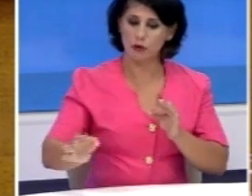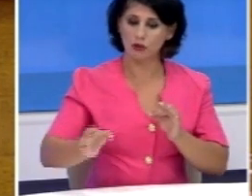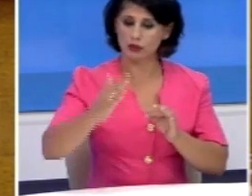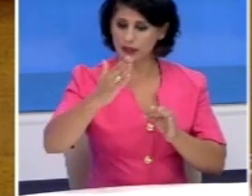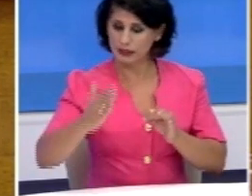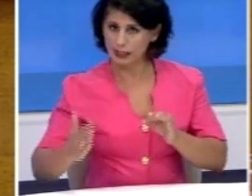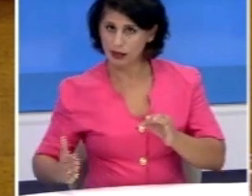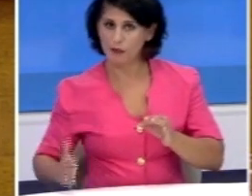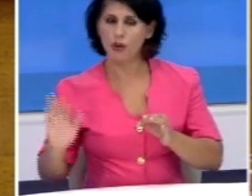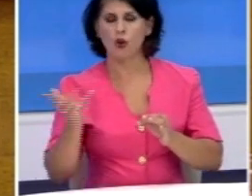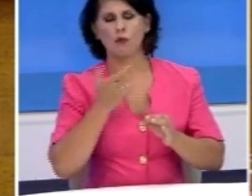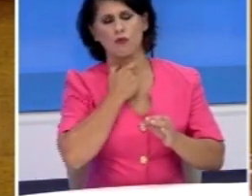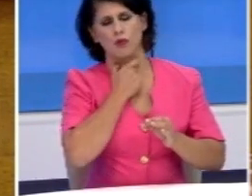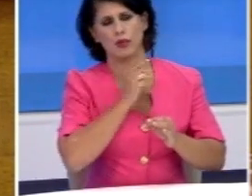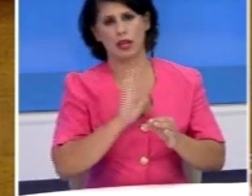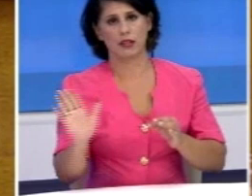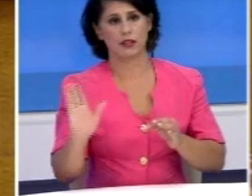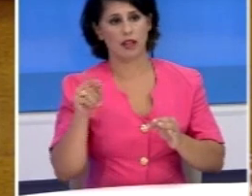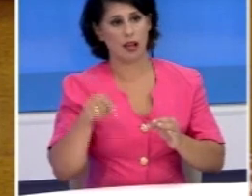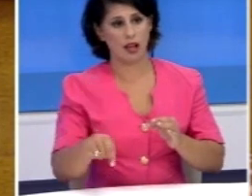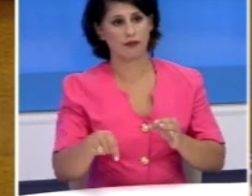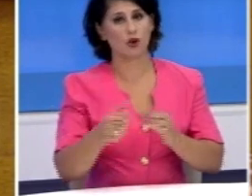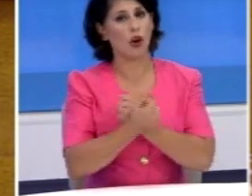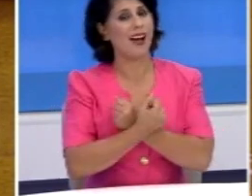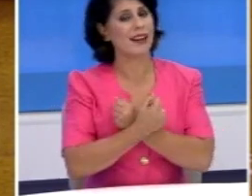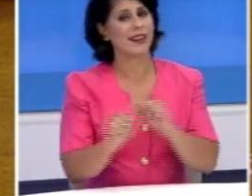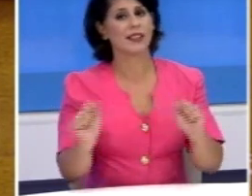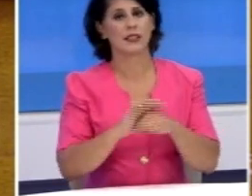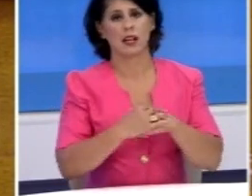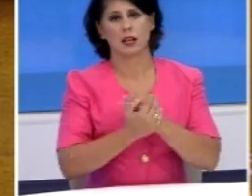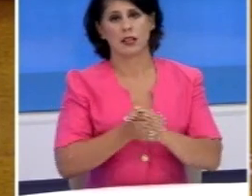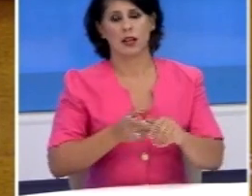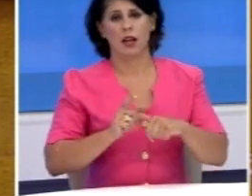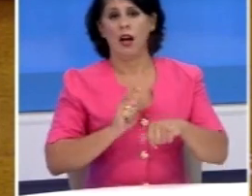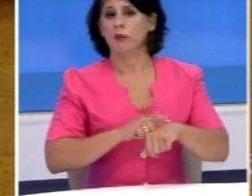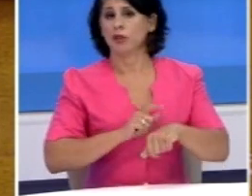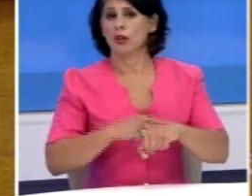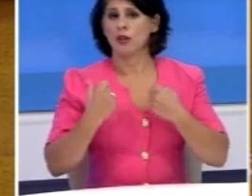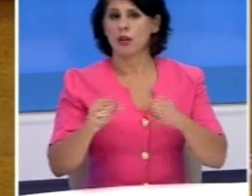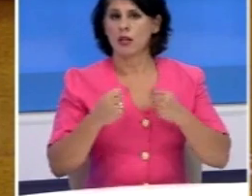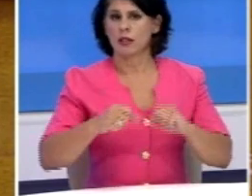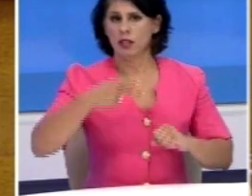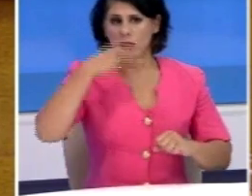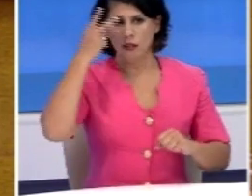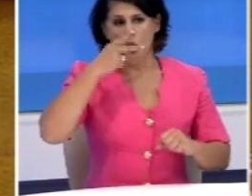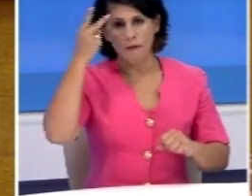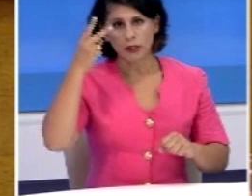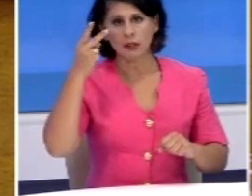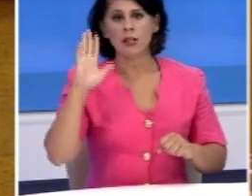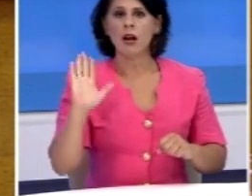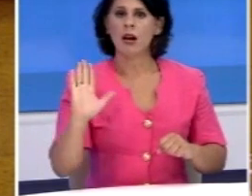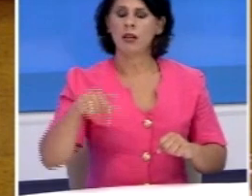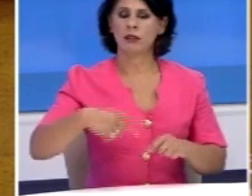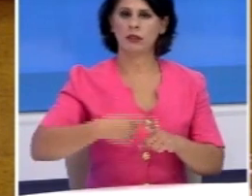γραμμής, όπου αυτό χρειάζεται. Και αυτό ανεξάρτητα από το χρόνο άσκησης του δικαιώματος. Όμως,